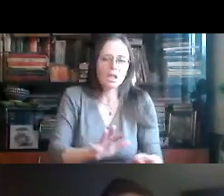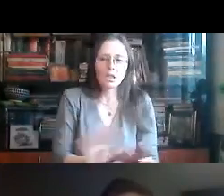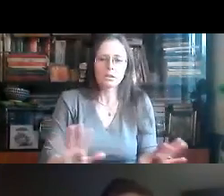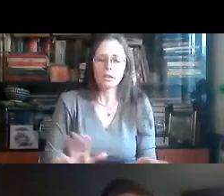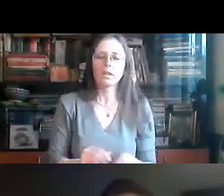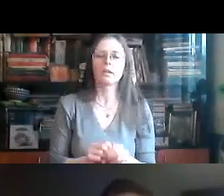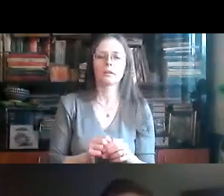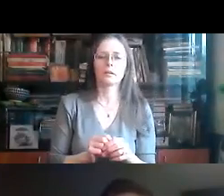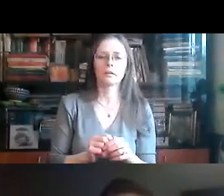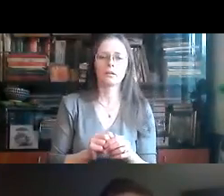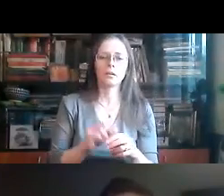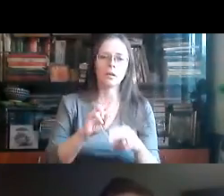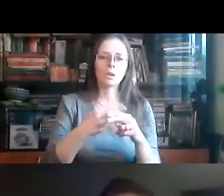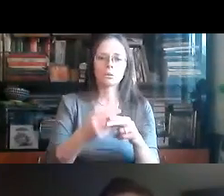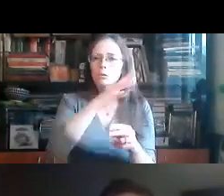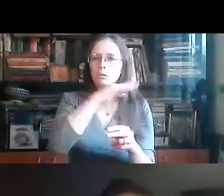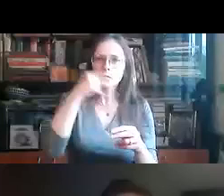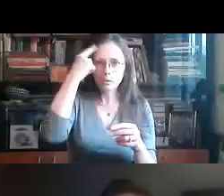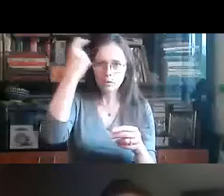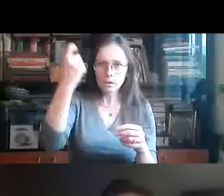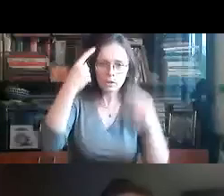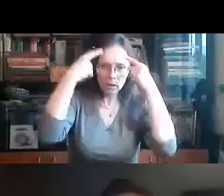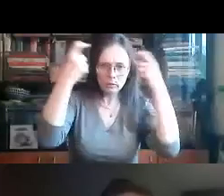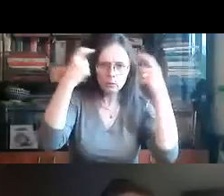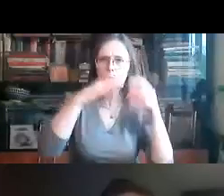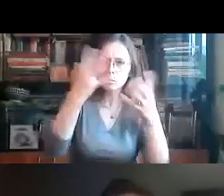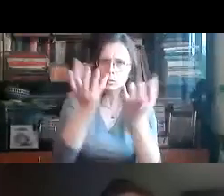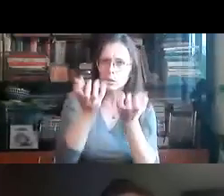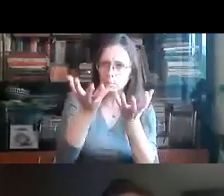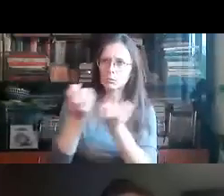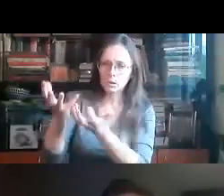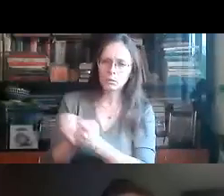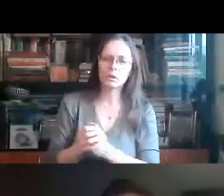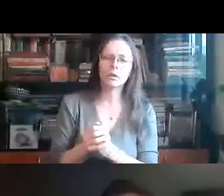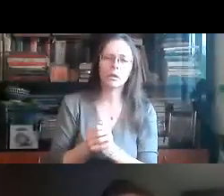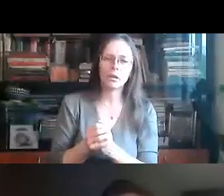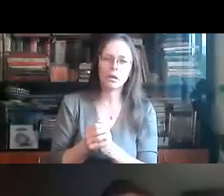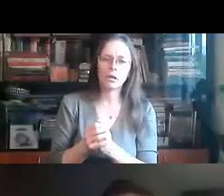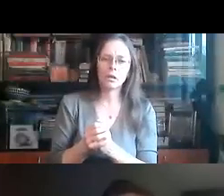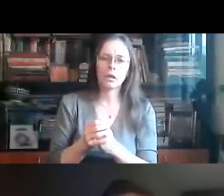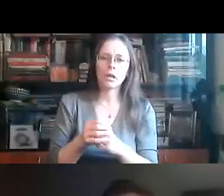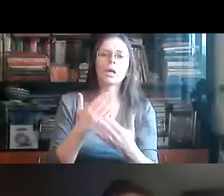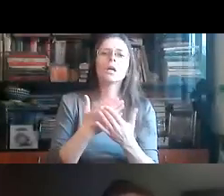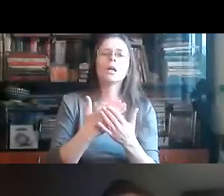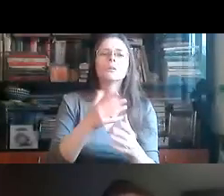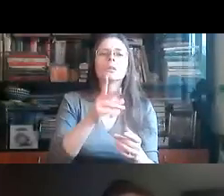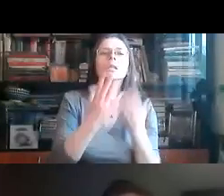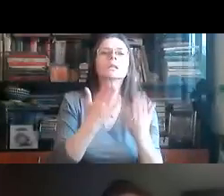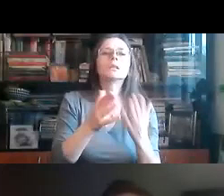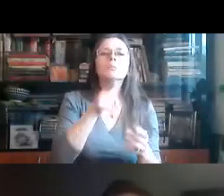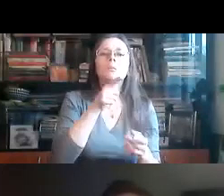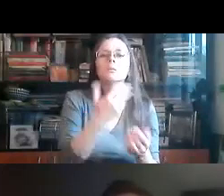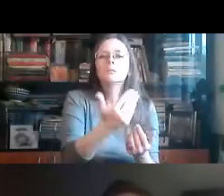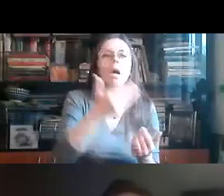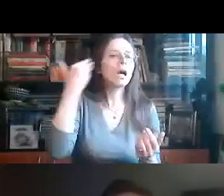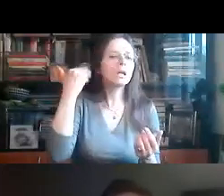для нее это академия сейчас, возможность увидеть большое количество спектаклей, которые мы никогда бы не увидели. Ну, например, театр Трефон